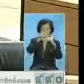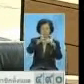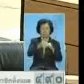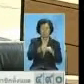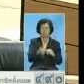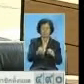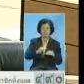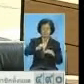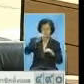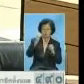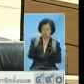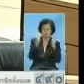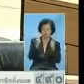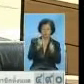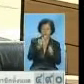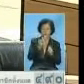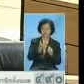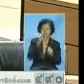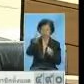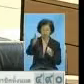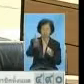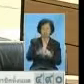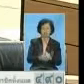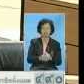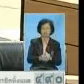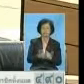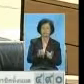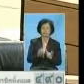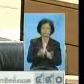และมั่นคงแข็งแรงยาวนานต่อไปนะครับนี่คือแบบอย่างในการคิด